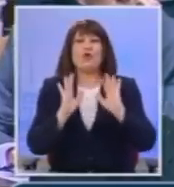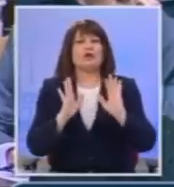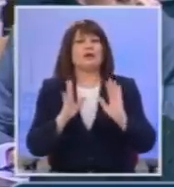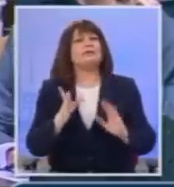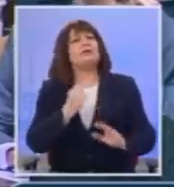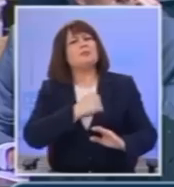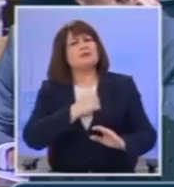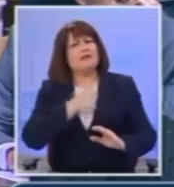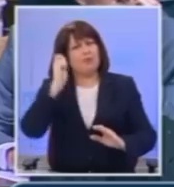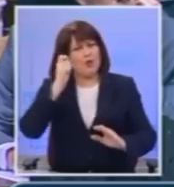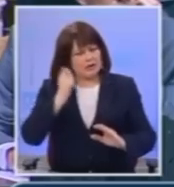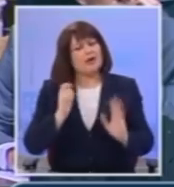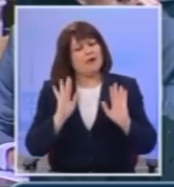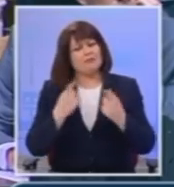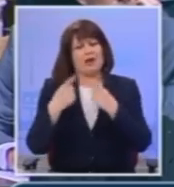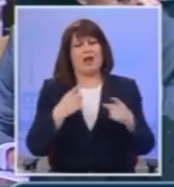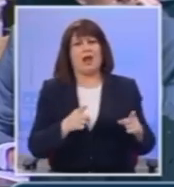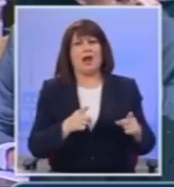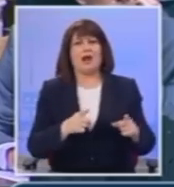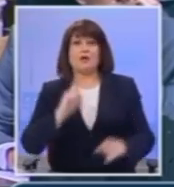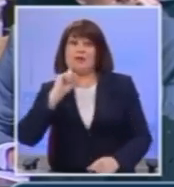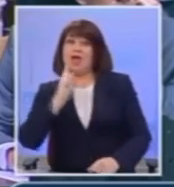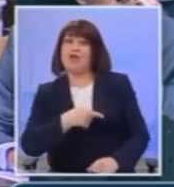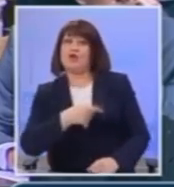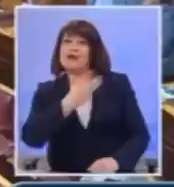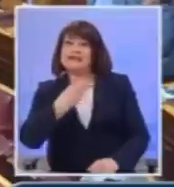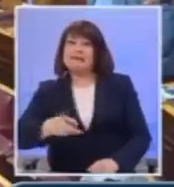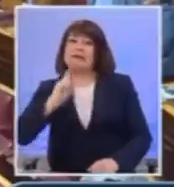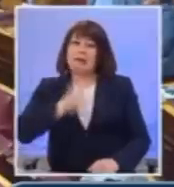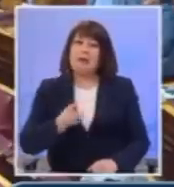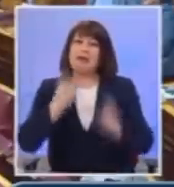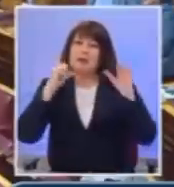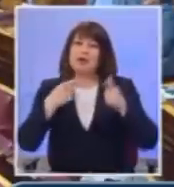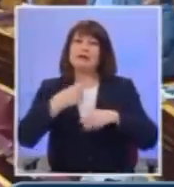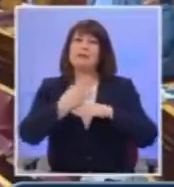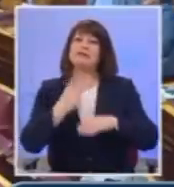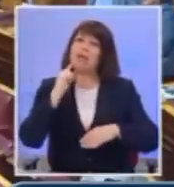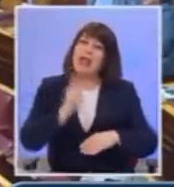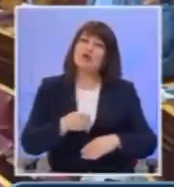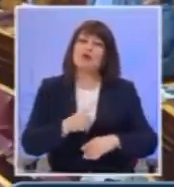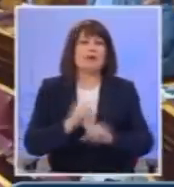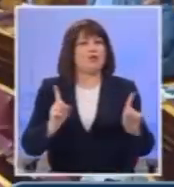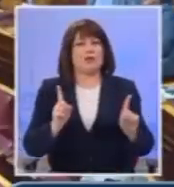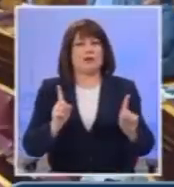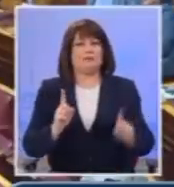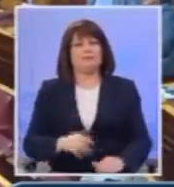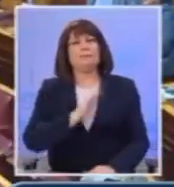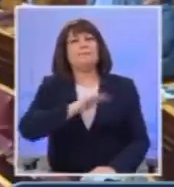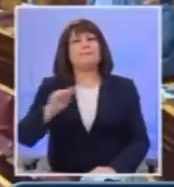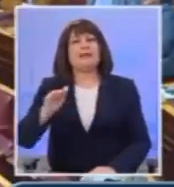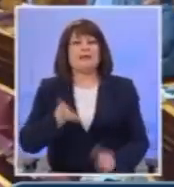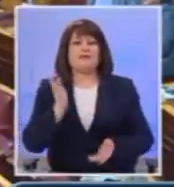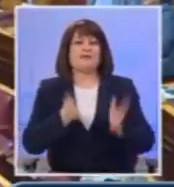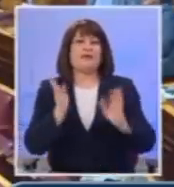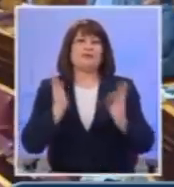των φοιτητών και άλλο να παίρνουν εντολές από την Κουμουνδούρου, τη χαλά τρικούπη του Συγκρού. Τα παιδιά φεύγουν, κύριε